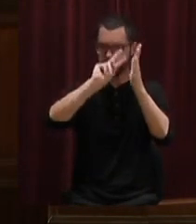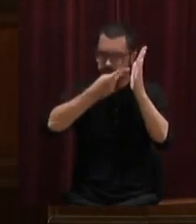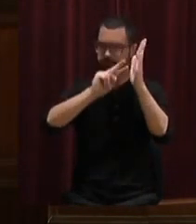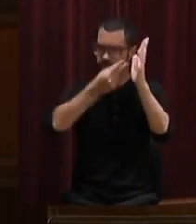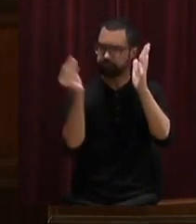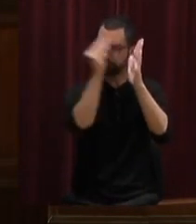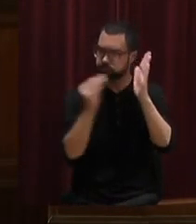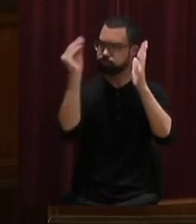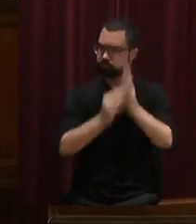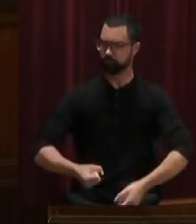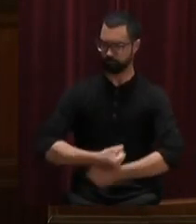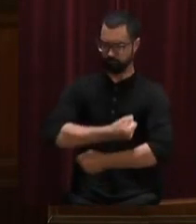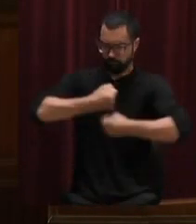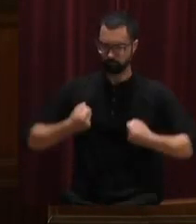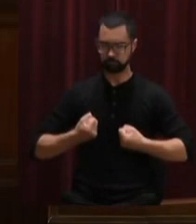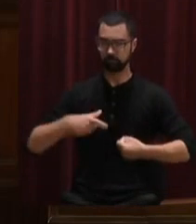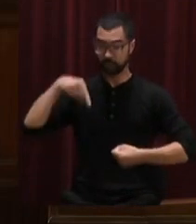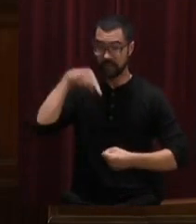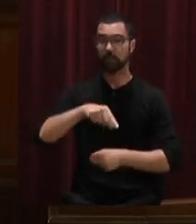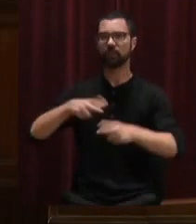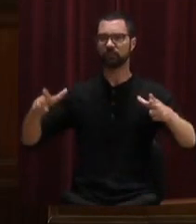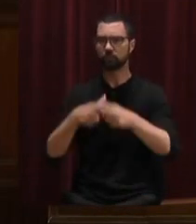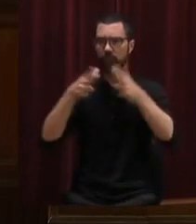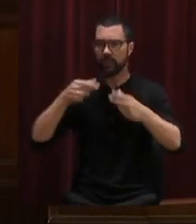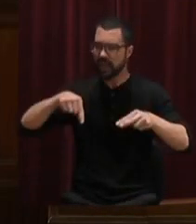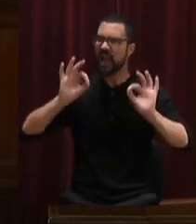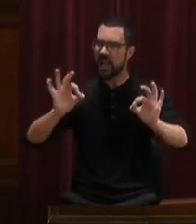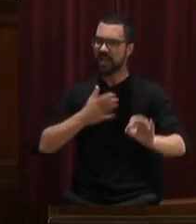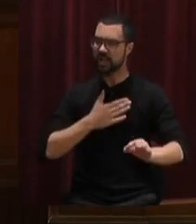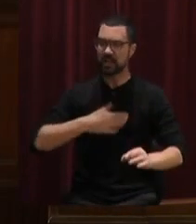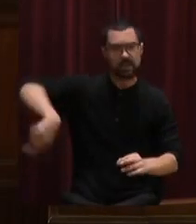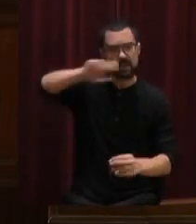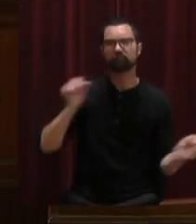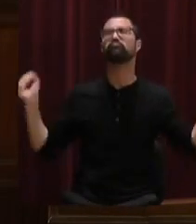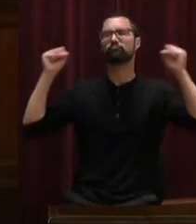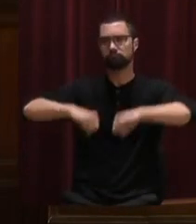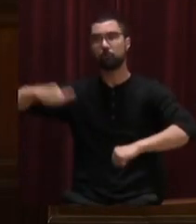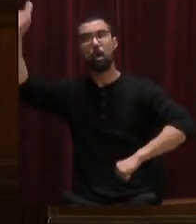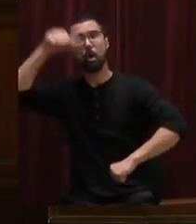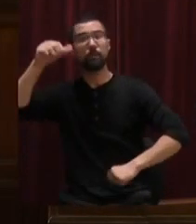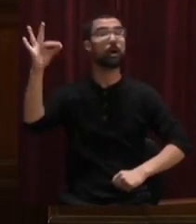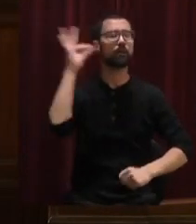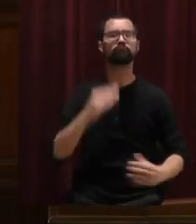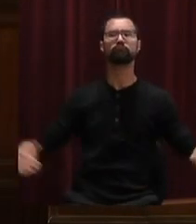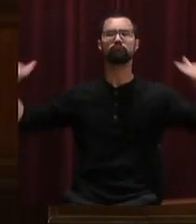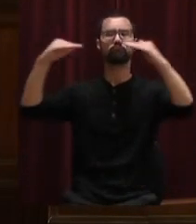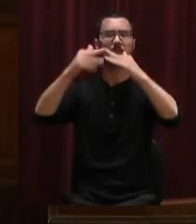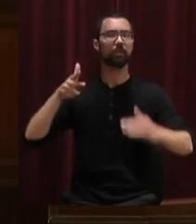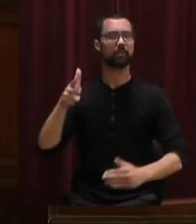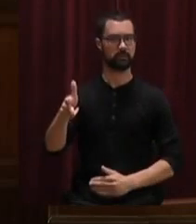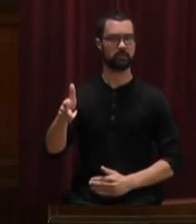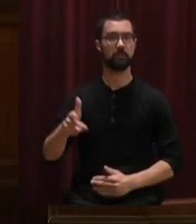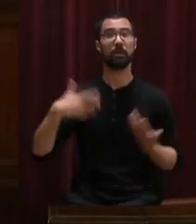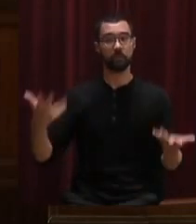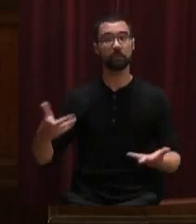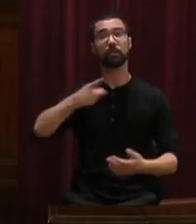tots. Perquè som aquesta societat, la que es posa d'acord, la que sap que un home i una dona han de tenir els mateixos drets, la que aposta